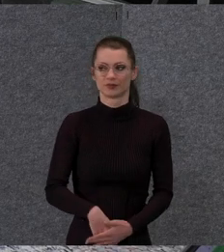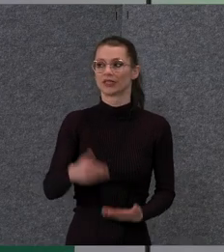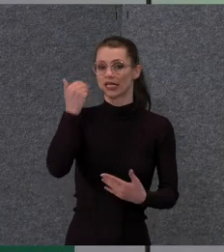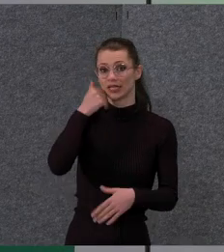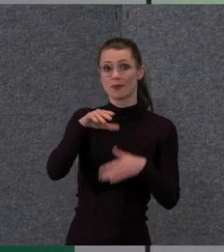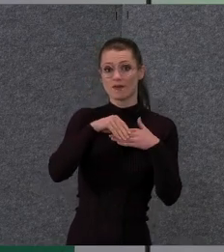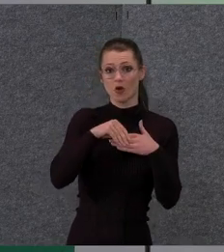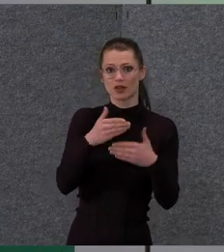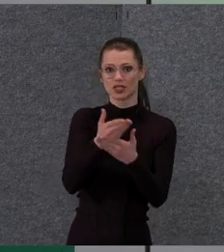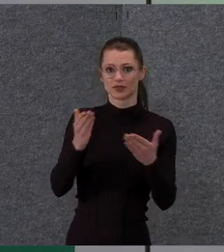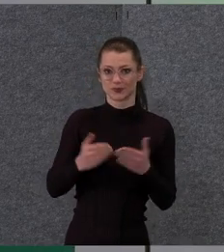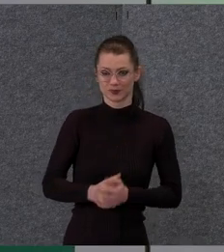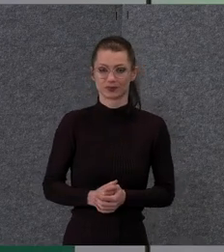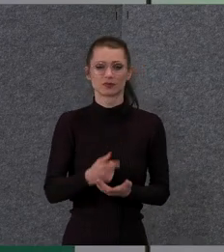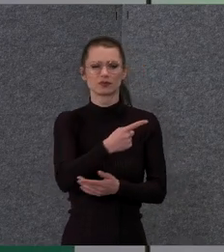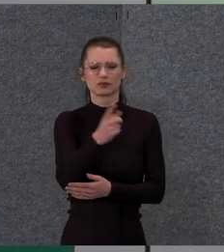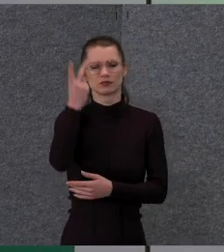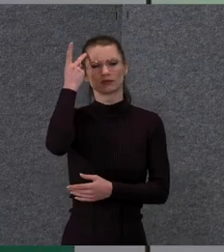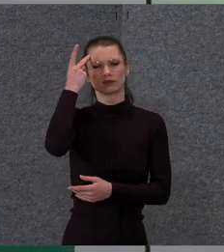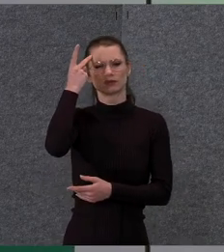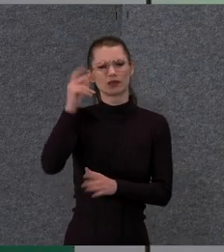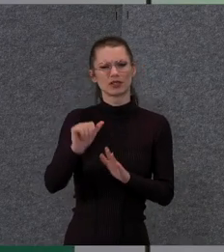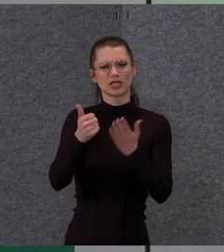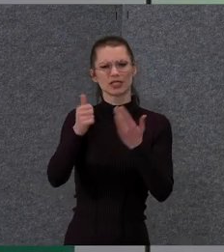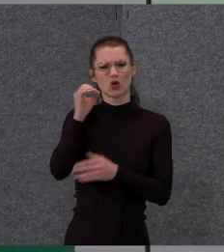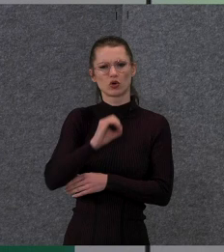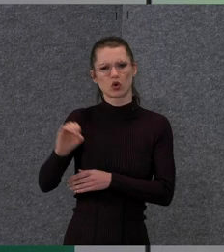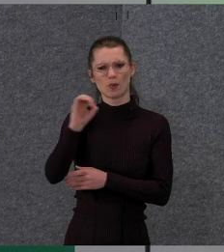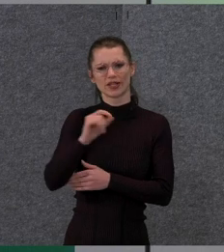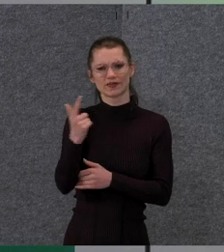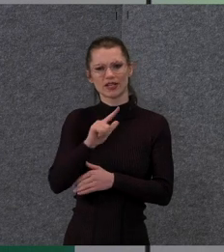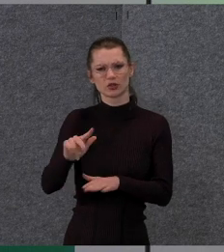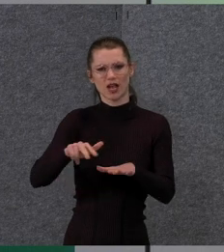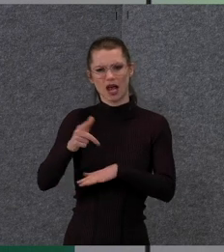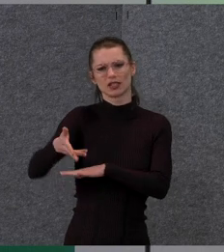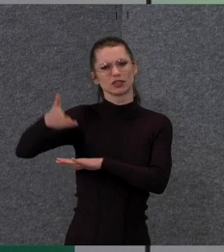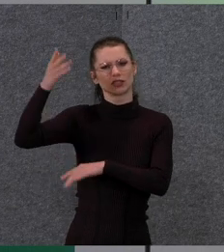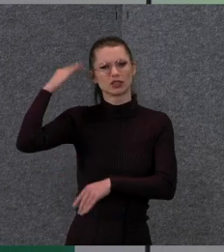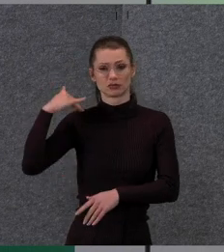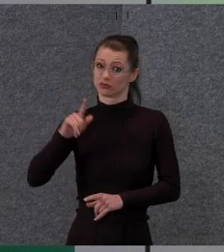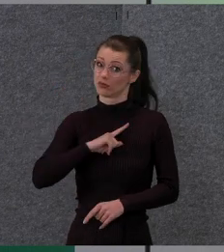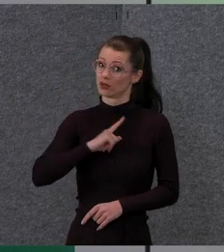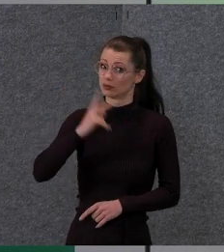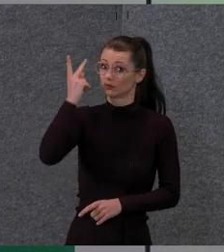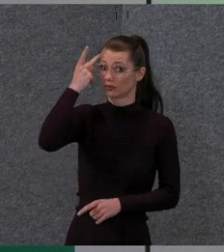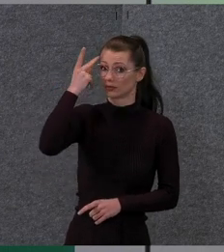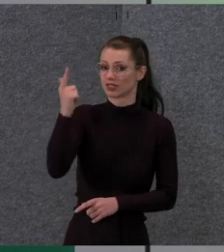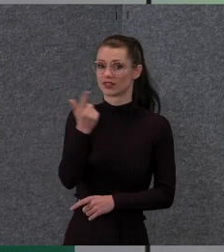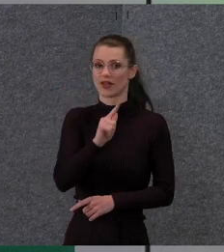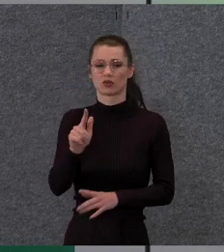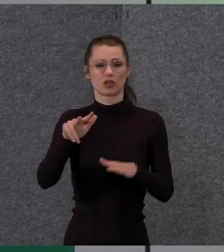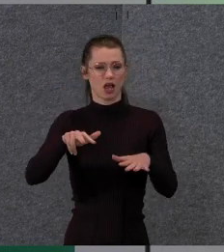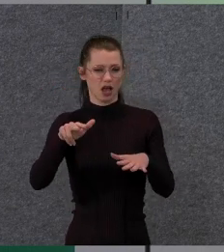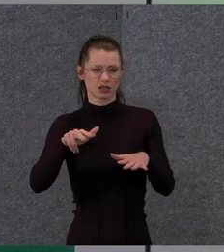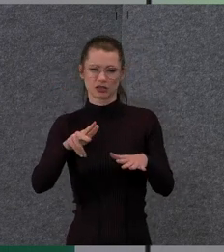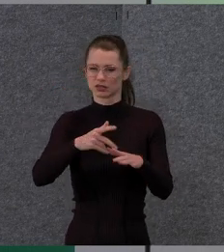Liebe Freundinnen und Freunde, erinnert ihr euch noch an den 6. Oktober 2018? Ich erinnere mich an das Jahr